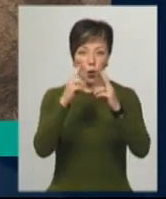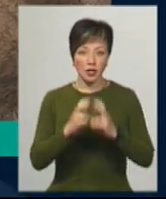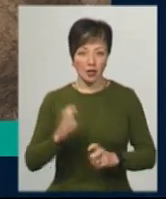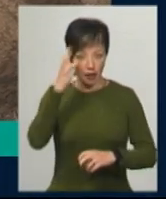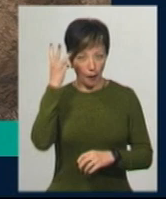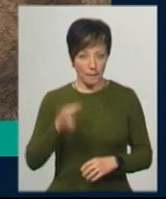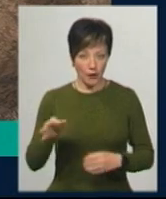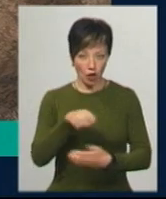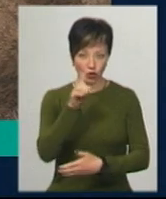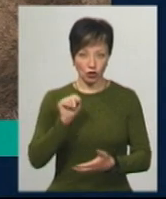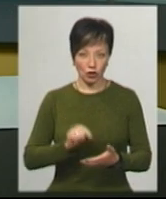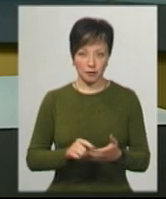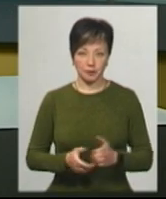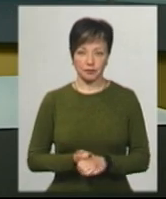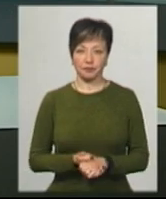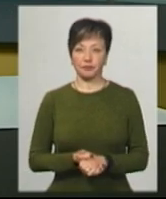Хмельниччині?